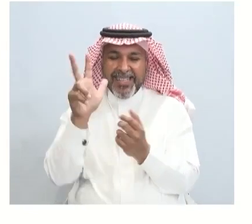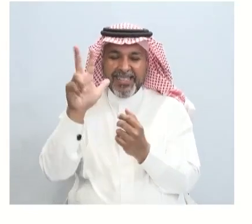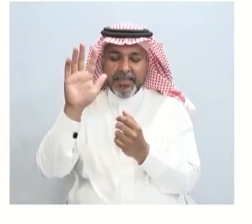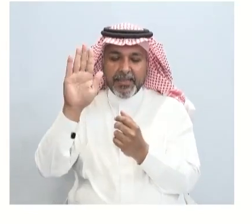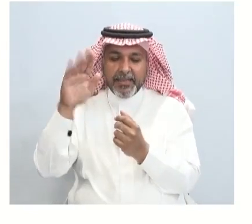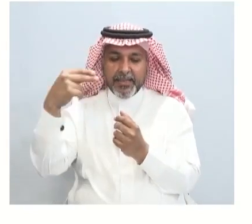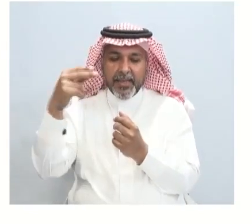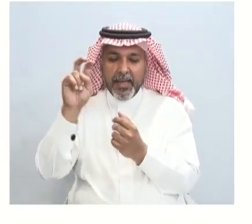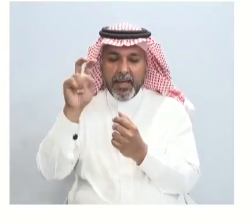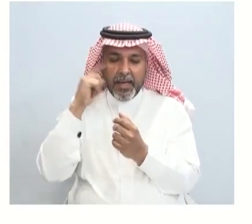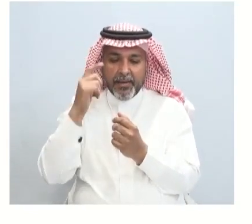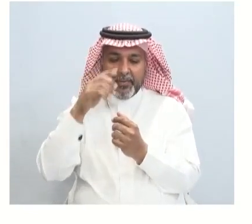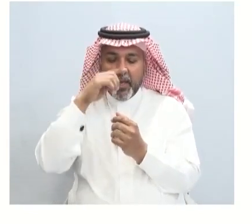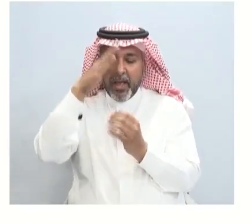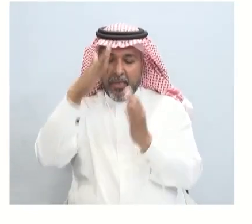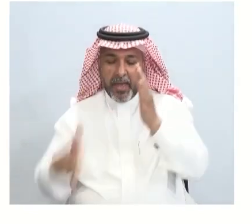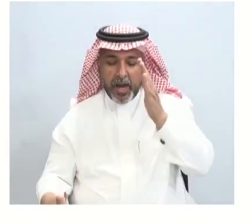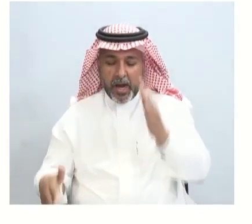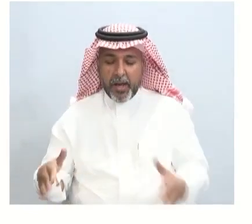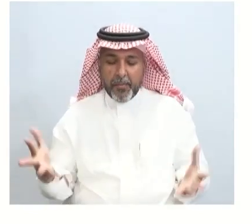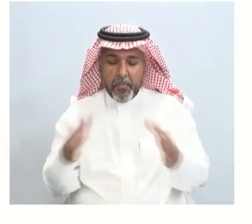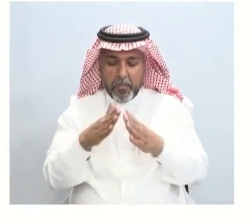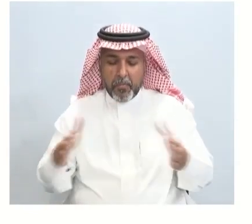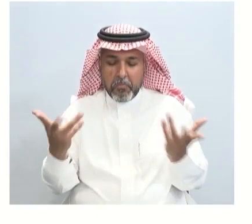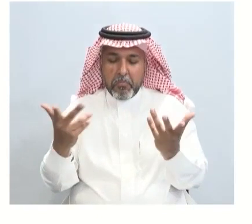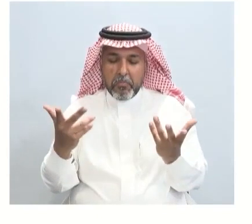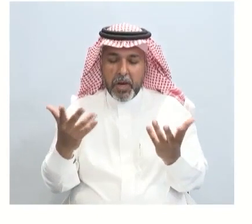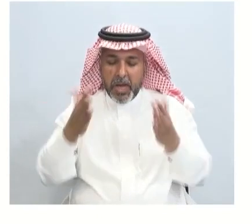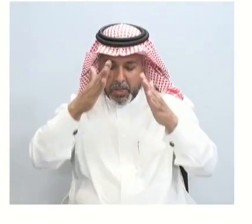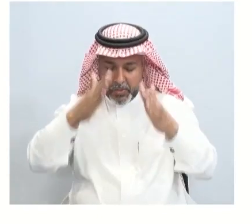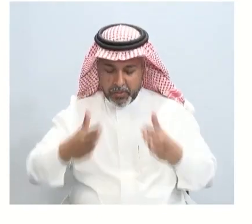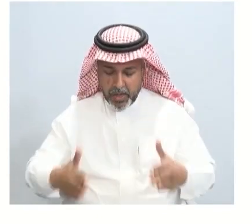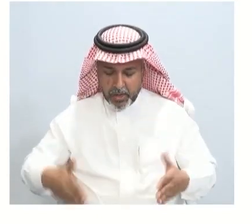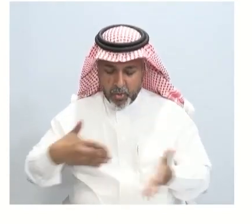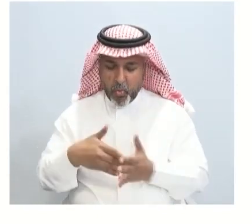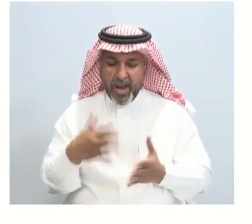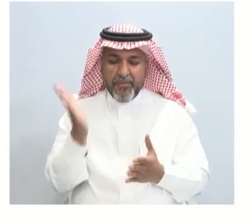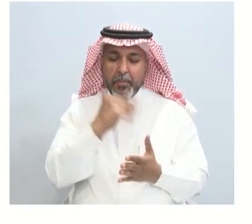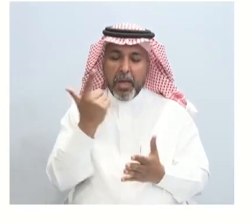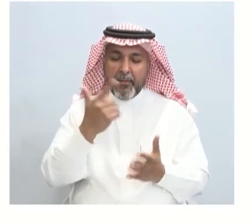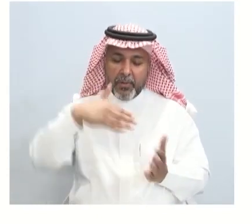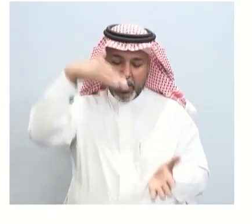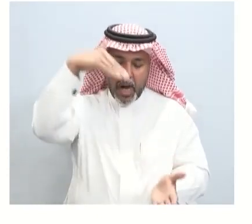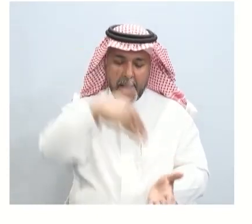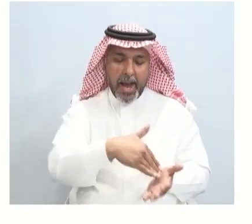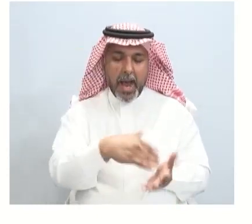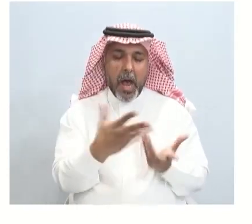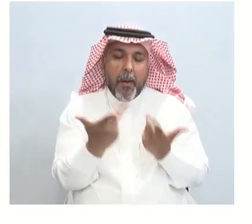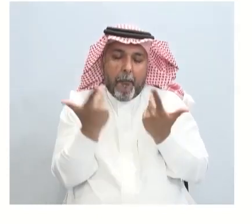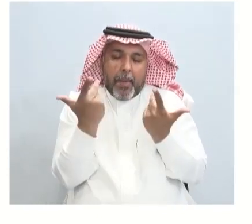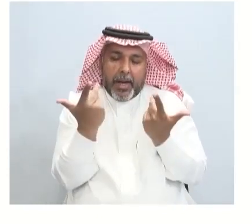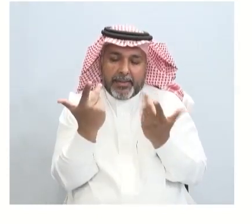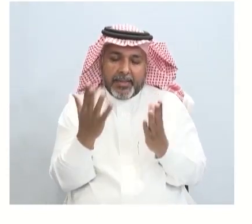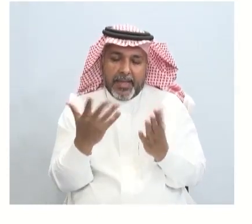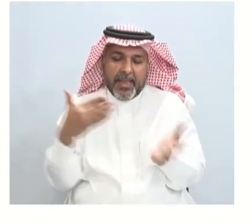لا نهايه وهذه بتنزل الى سالب ما لا نهايه فبالتالي ما اقدر احسب سعه لان الداله ما هي محدوده يعني داله الساين والكوساين